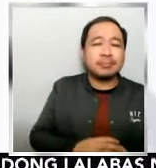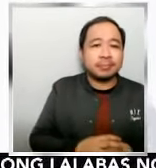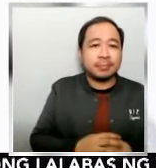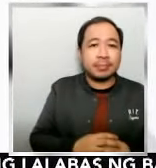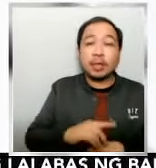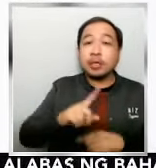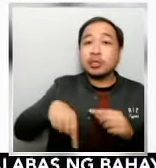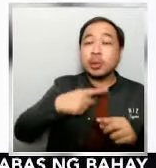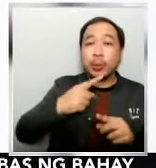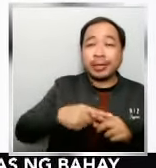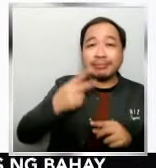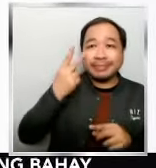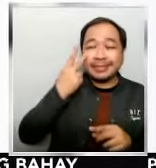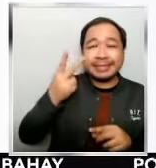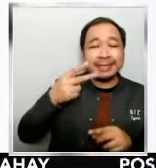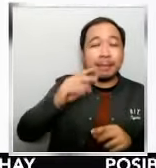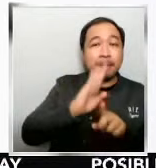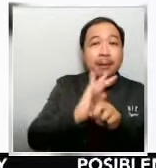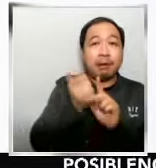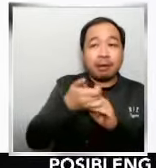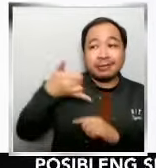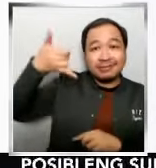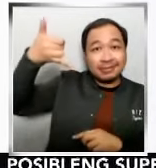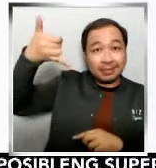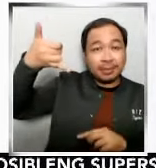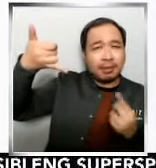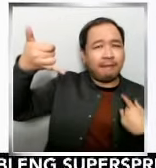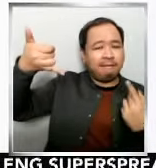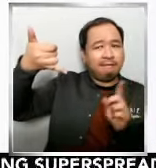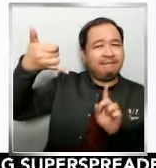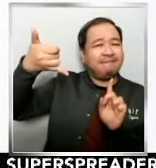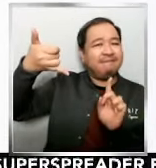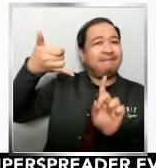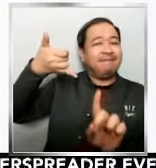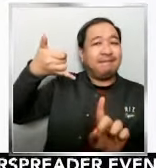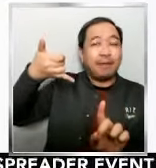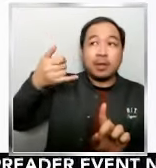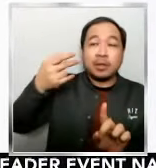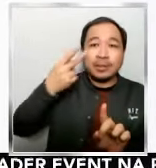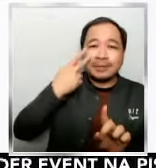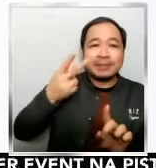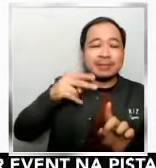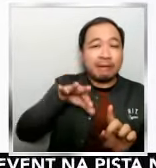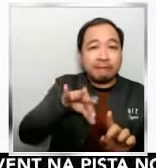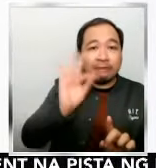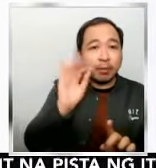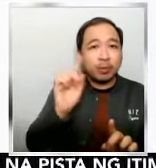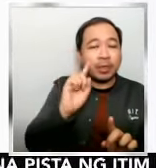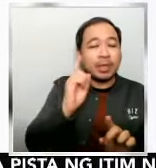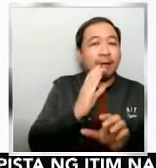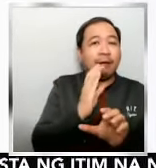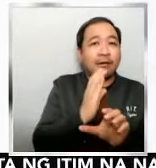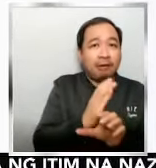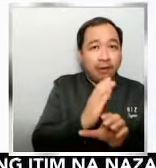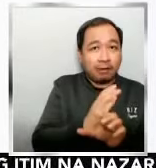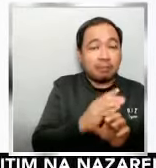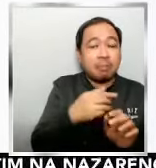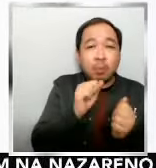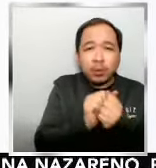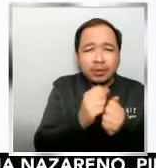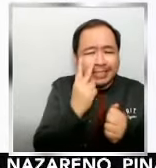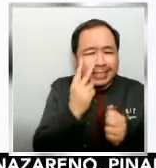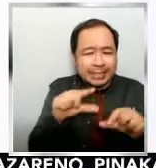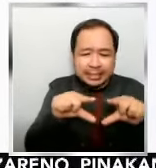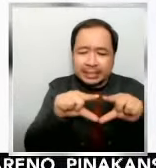ng barangay, kaya na-confirm po yung sasakyan, tapos yung plate number. Kaya magpupul na